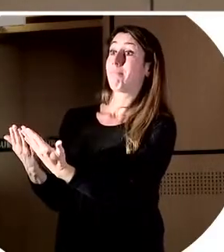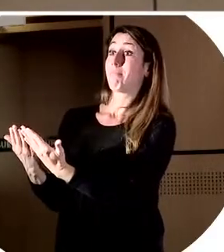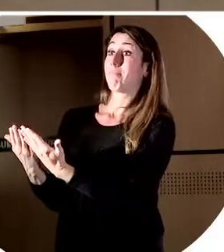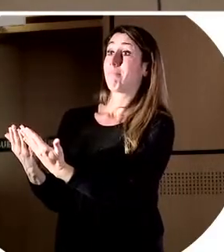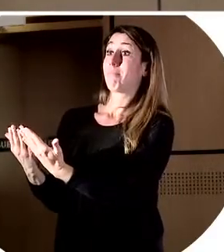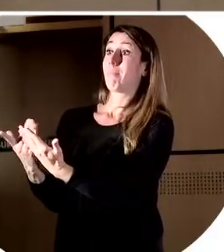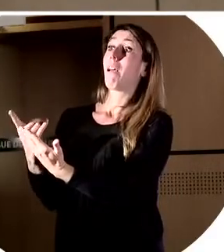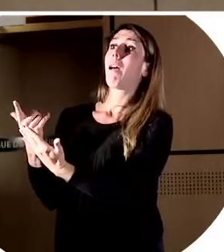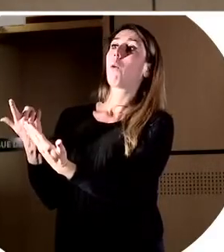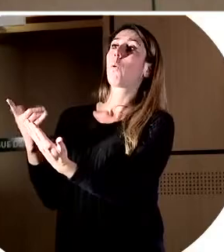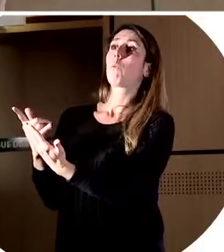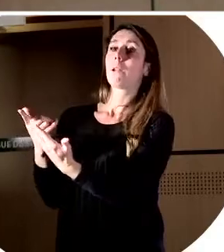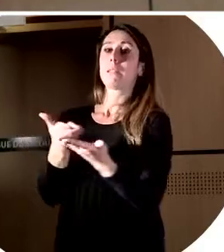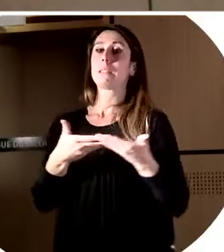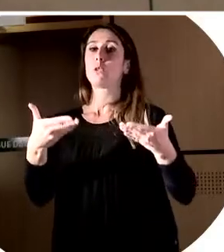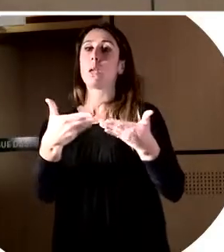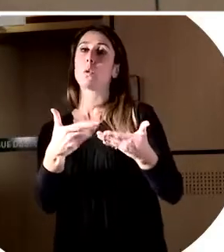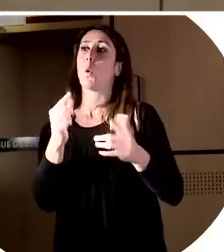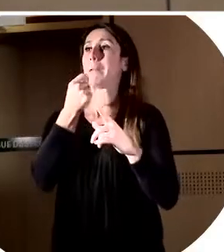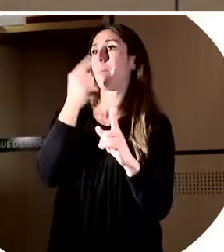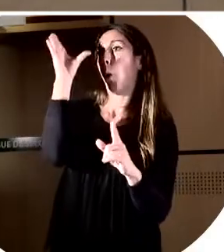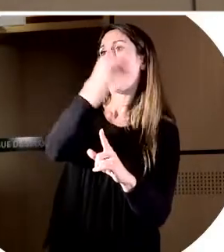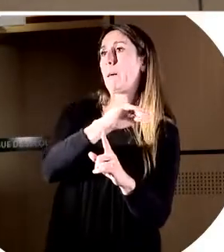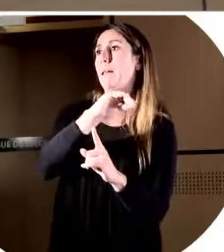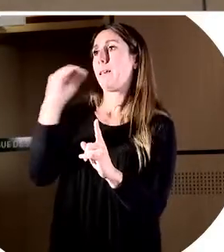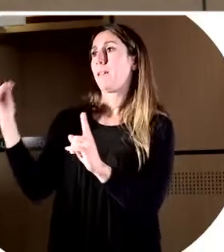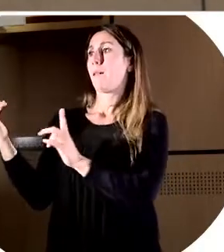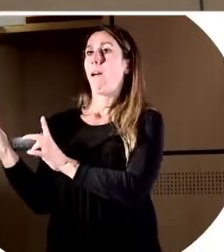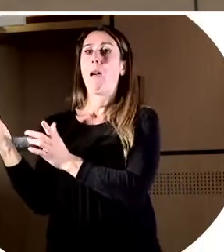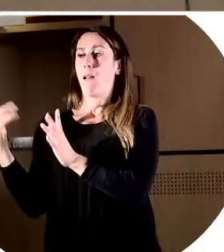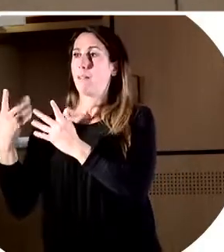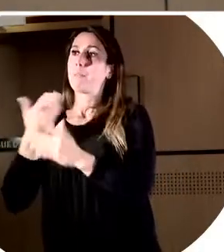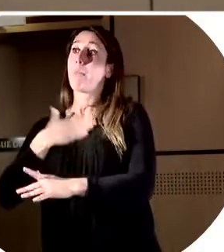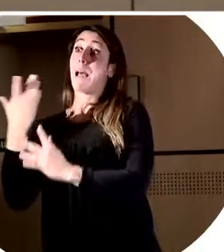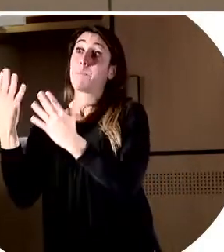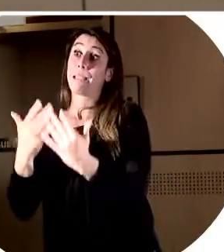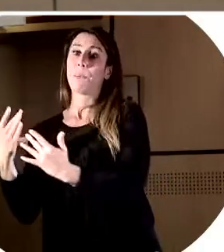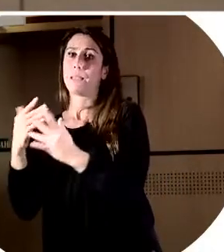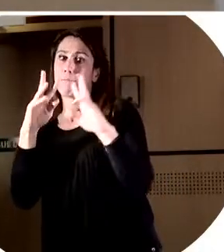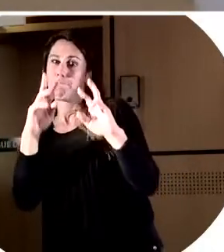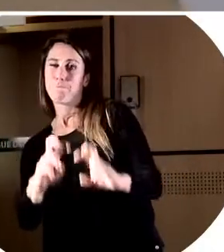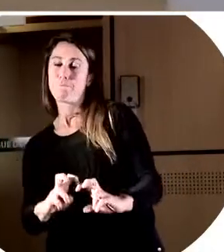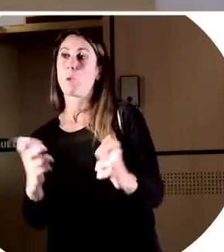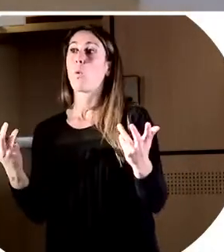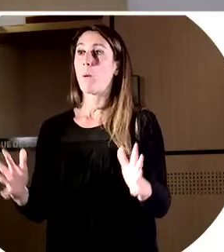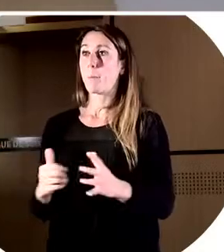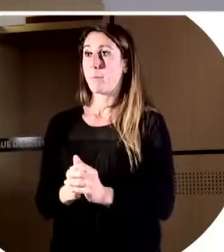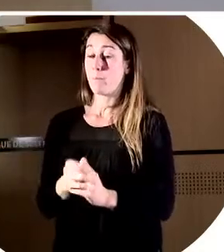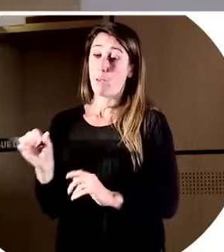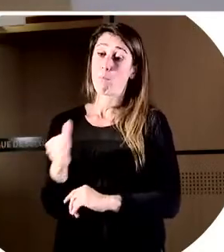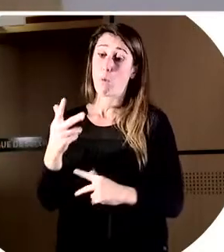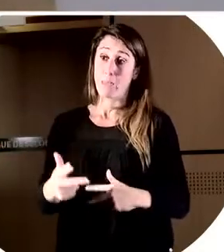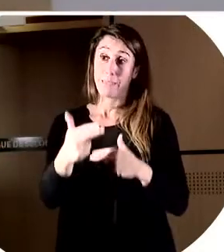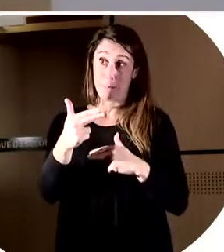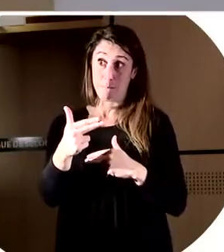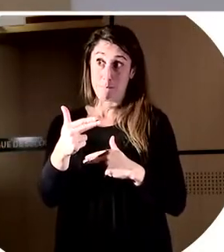fait d'oublier son médicament. Alors vous allez voir que cette description va s'établir en 2 étapes. Une première étape où je